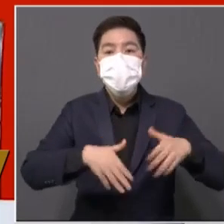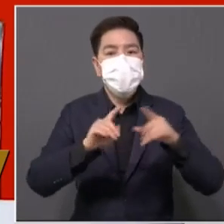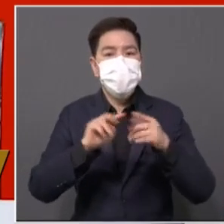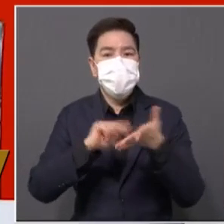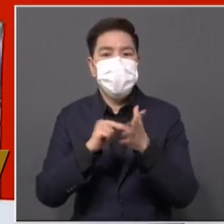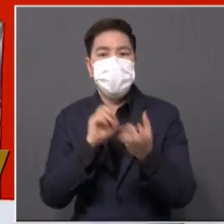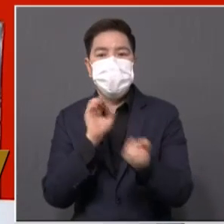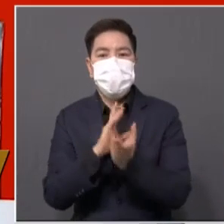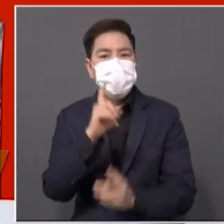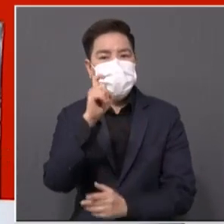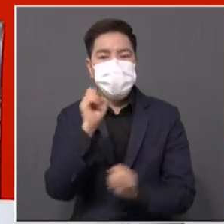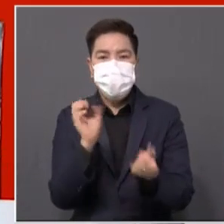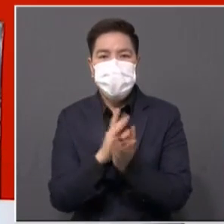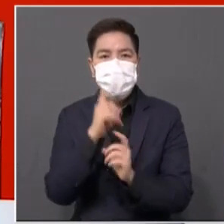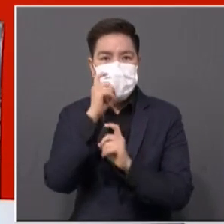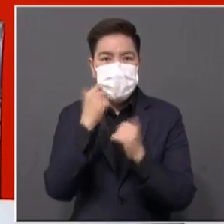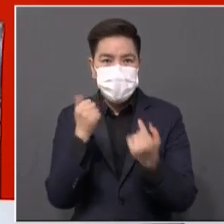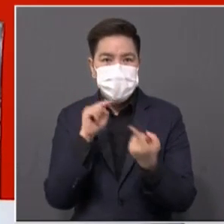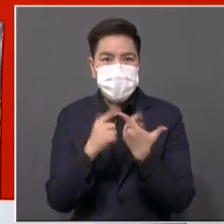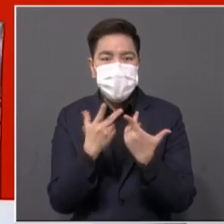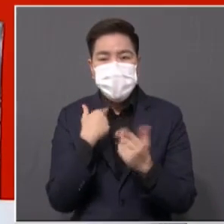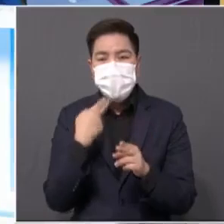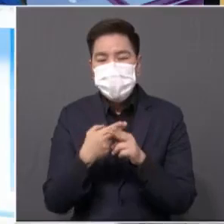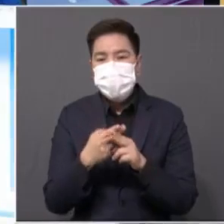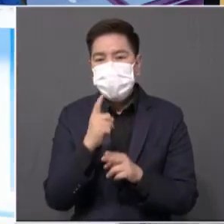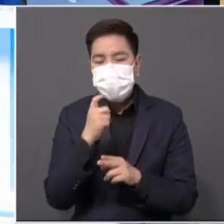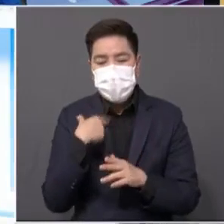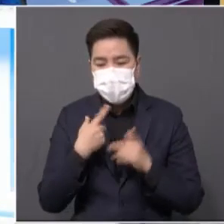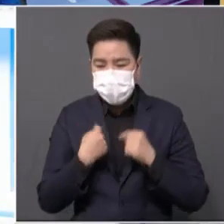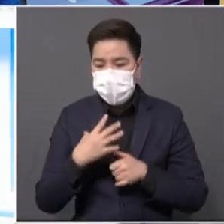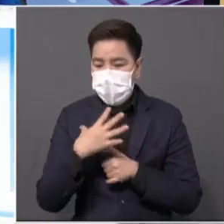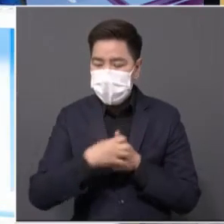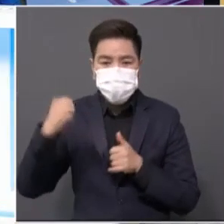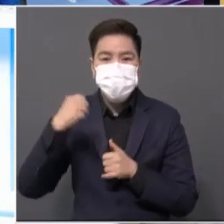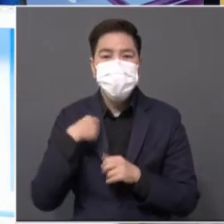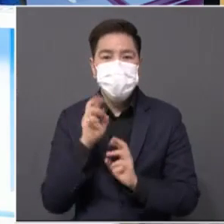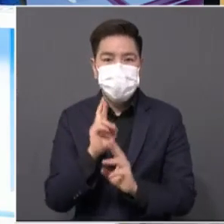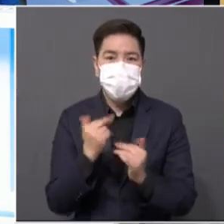เนี่ยก็ถือว่าเป็นเรื่องที่ค่อนข้างอันตรายแล้วก็จะทำให้เขาได้ตัวตนของเราไปเลยก็มีเช่นกันล่ะค่ะ